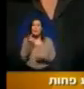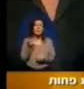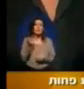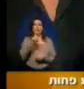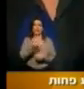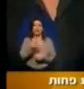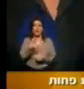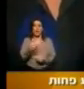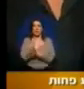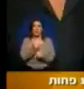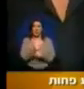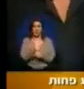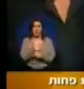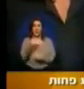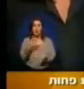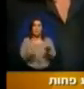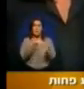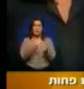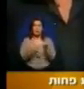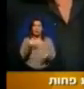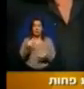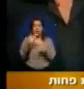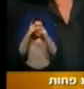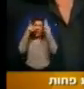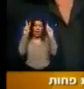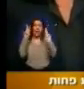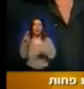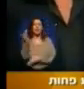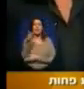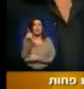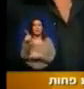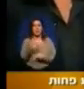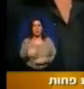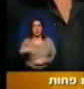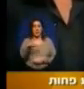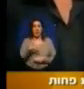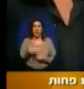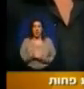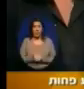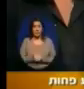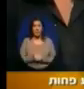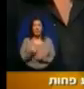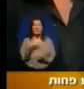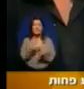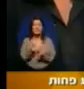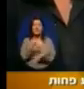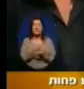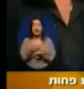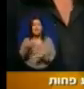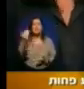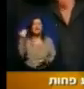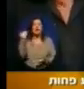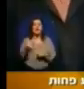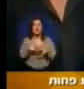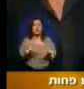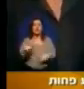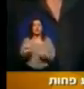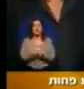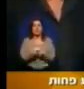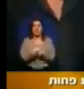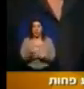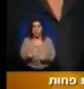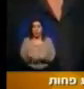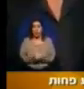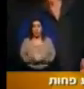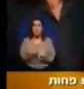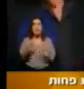את זה בפי 2 עבודה מאחותה במדינות ה-OECD. מראש המצב שלהן שחוק לחלוטין. עכשיו, מה הן רוצות?